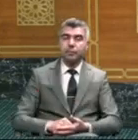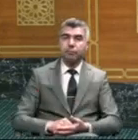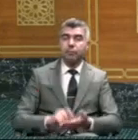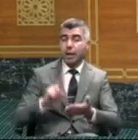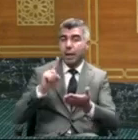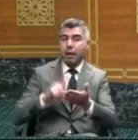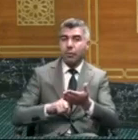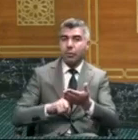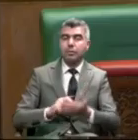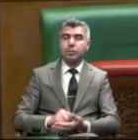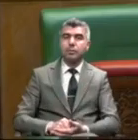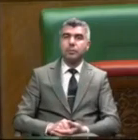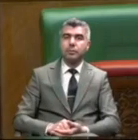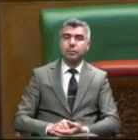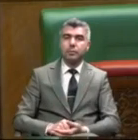لابد